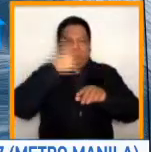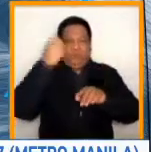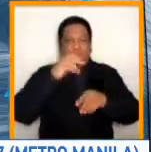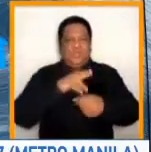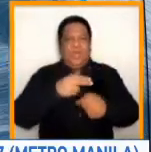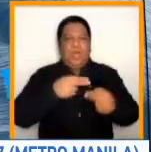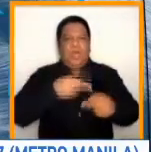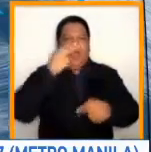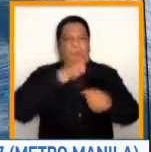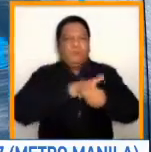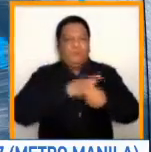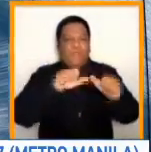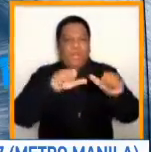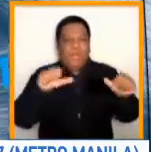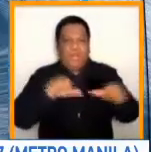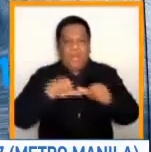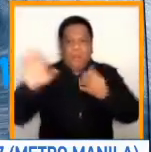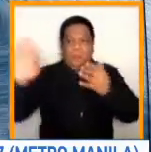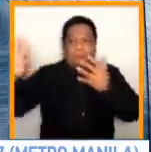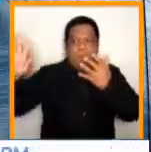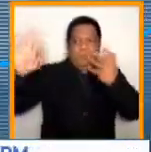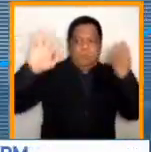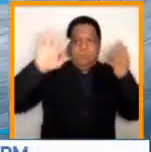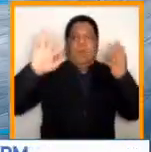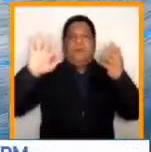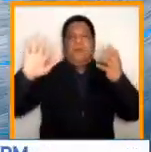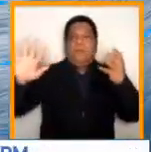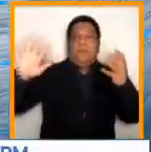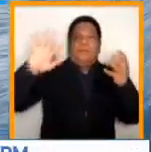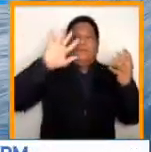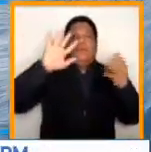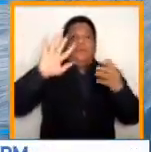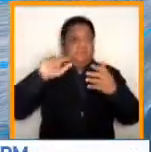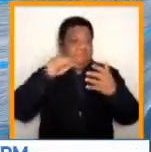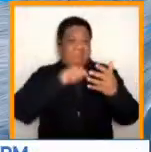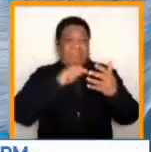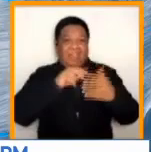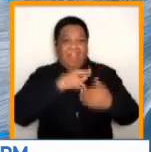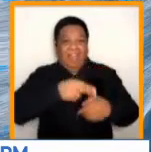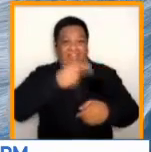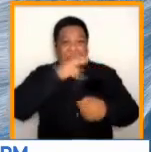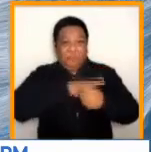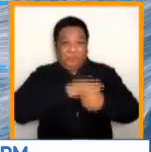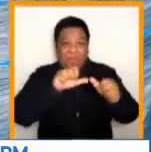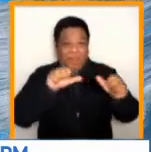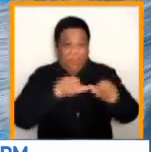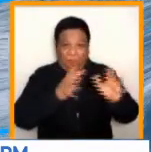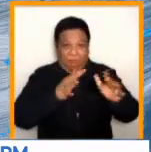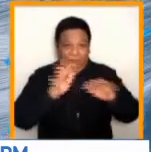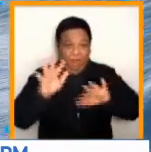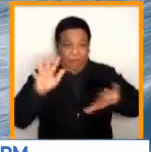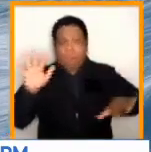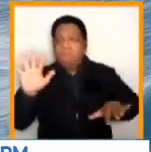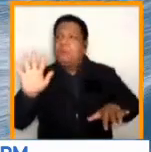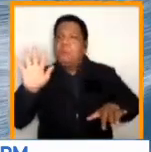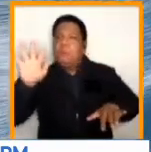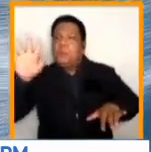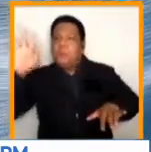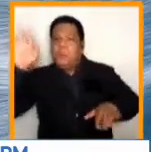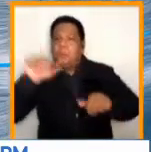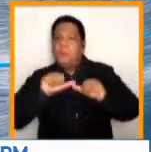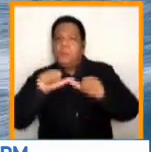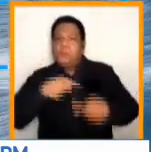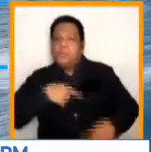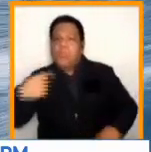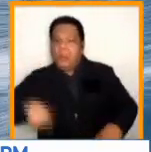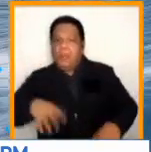muling lumabas ng PAR. So kung wala yung high pressure area na yan, Connie, hindi liliko yung bagyo, kundi magtutuloy-tuloy dyan